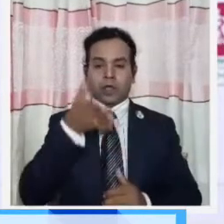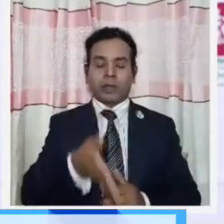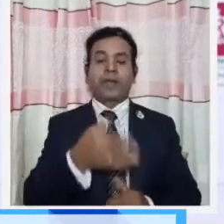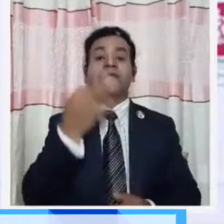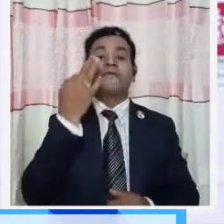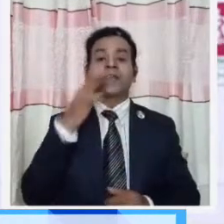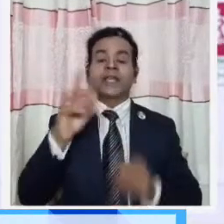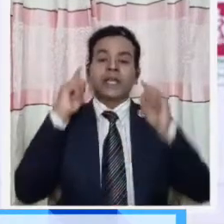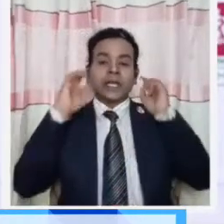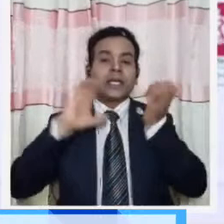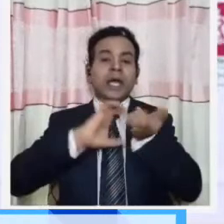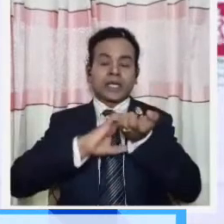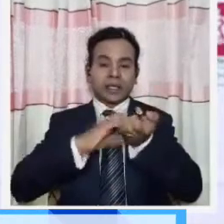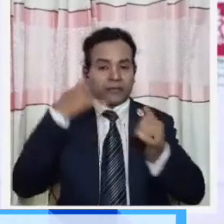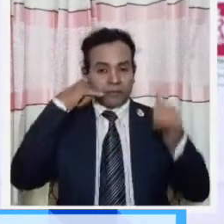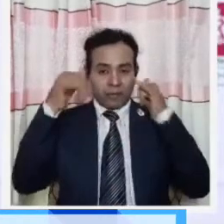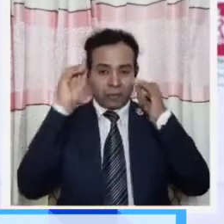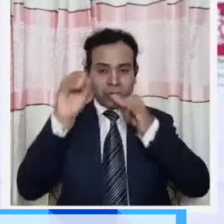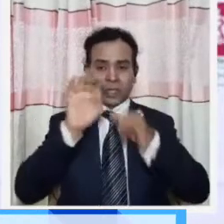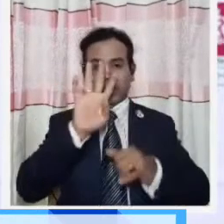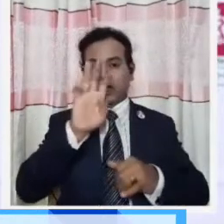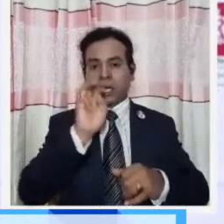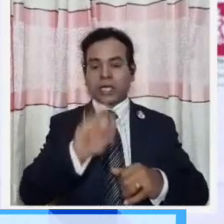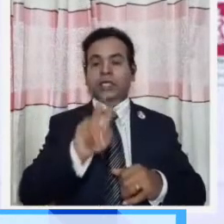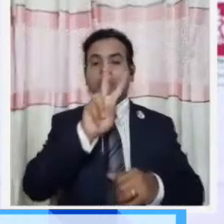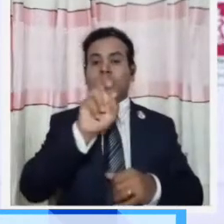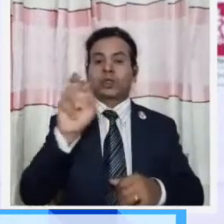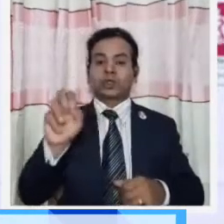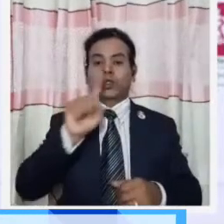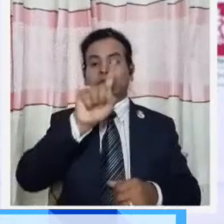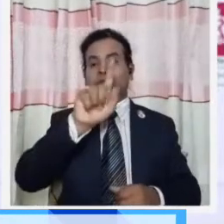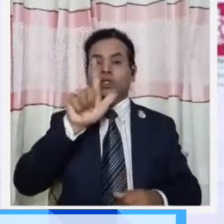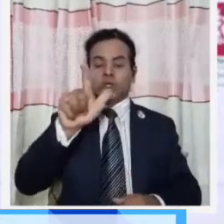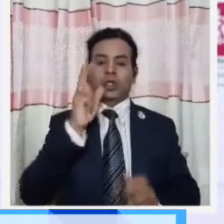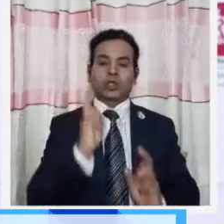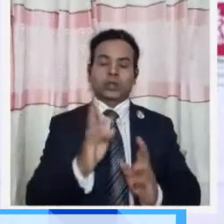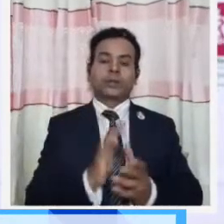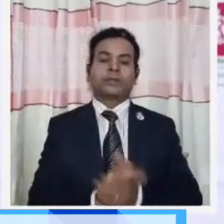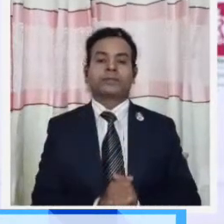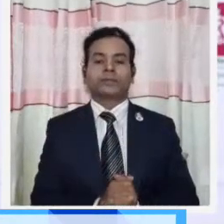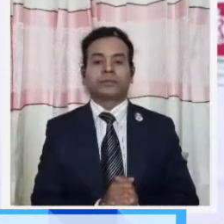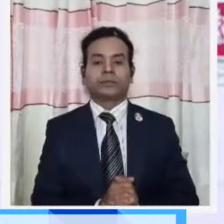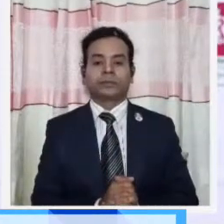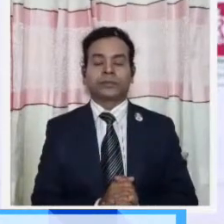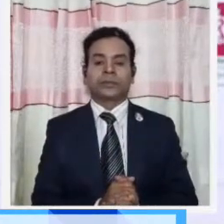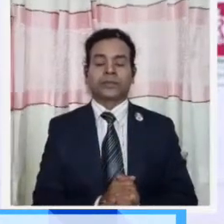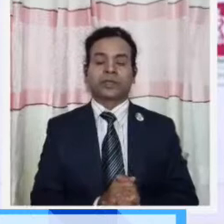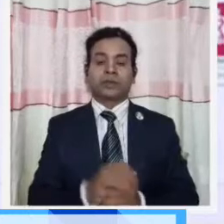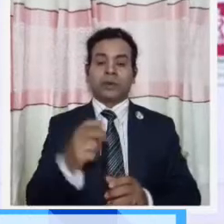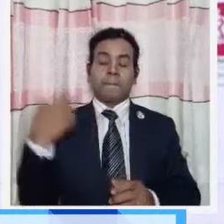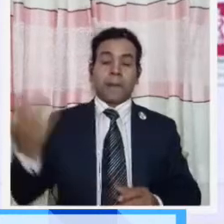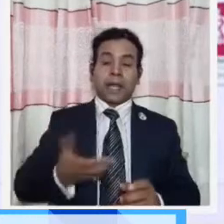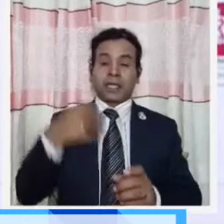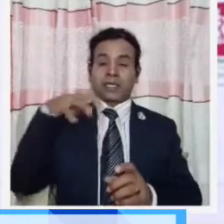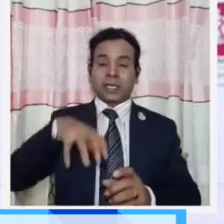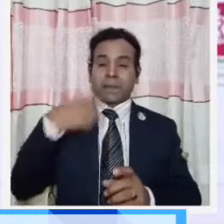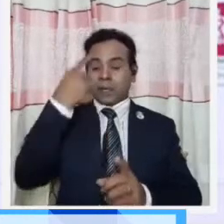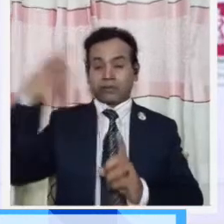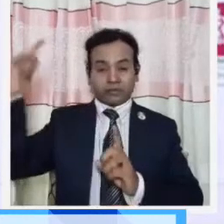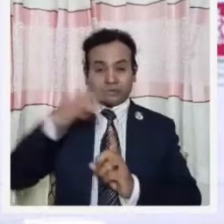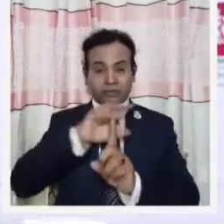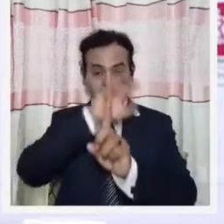২৪ ঘন্টায় আরও ৩ জন চিকিৎসক প্রশিক্ষণ নিয়েছেন এবং এই সংখ্যা বৃদ্ধি পেয়েছে। বর্তমানে স্বেচ্ছাভিত্তিতে সেবা দিয়ে